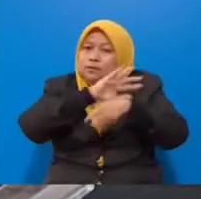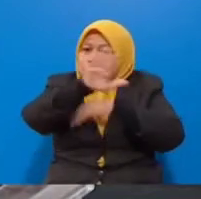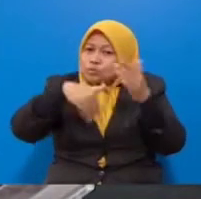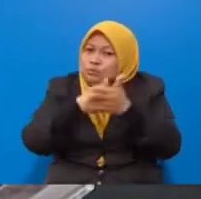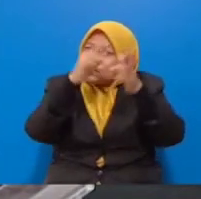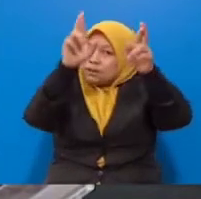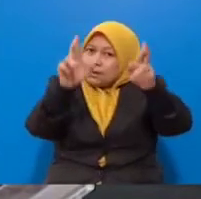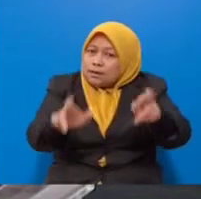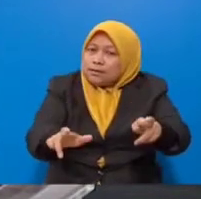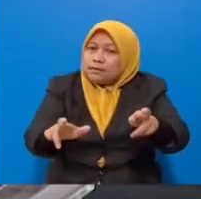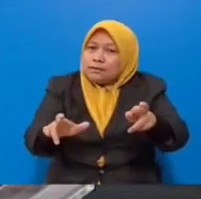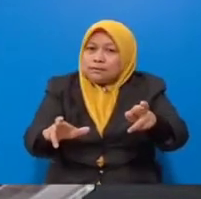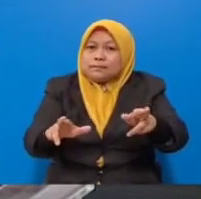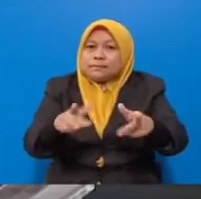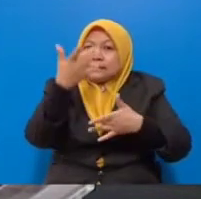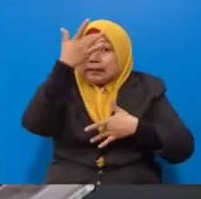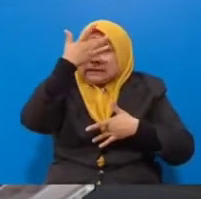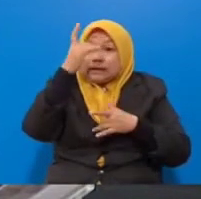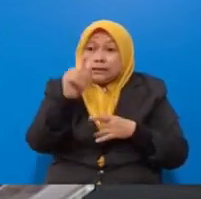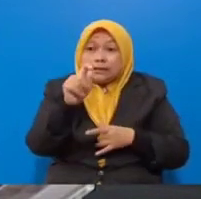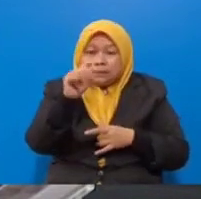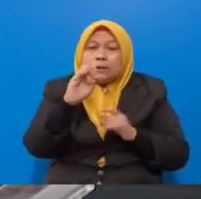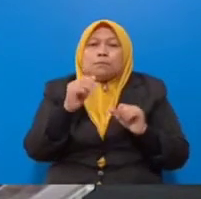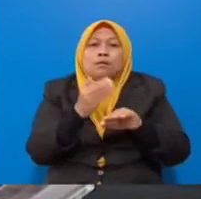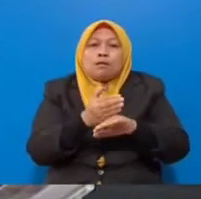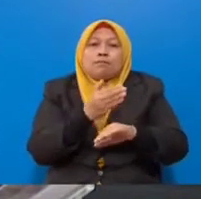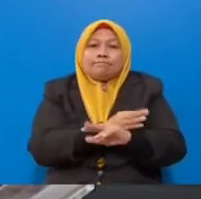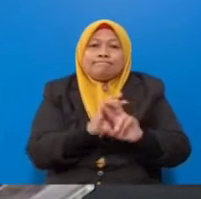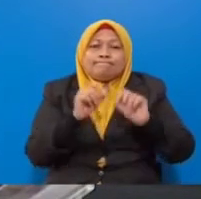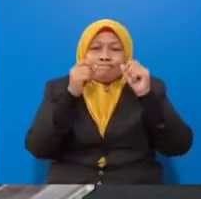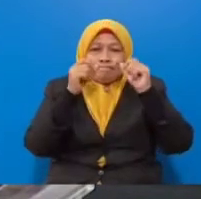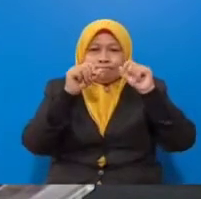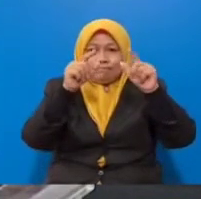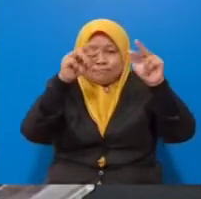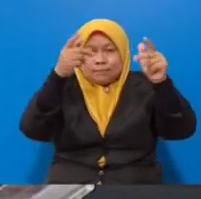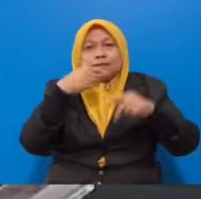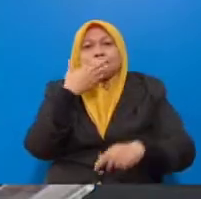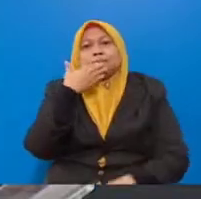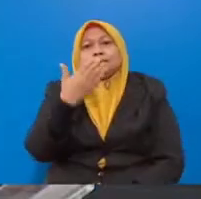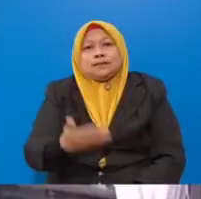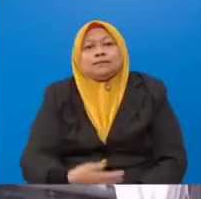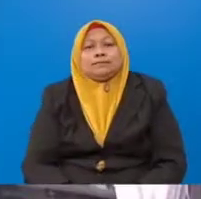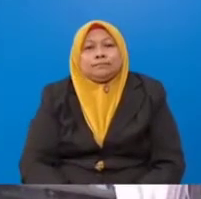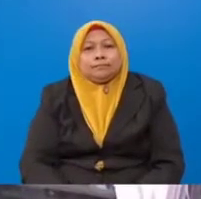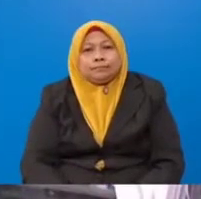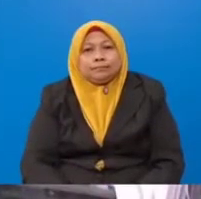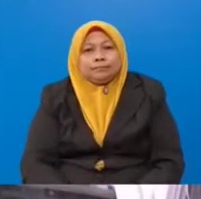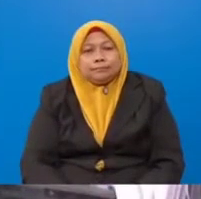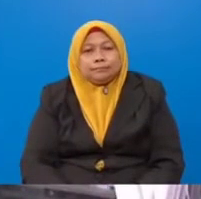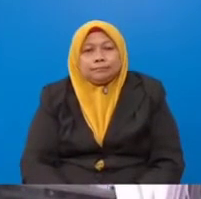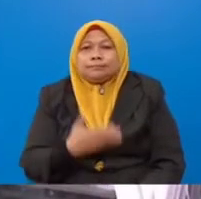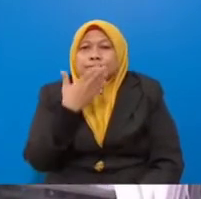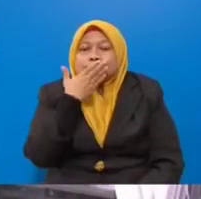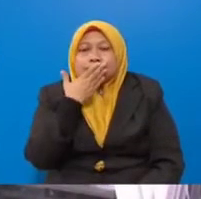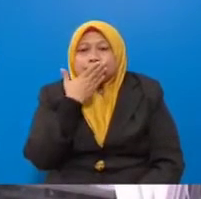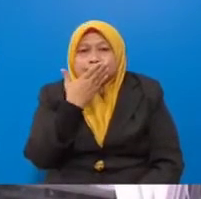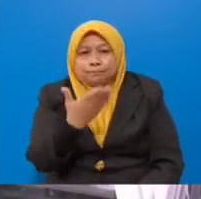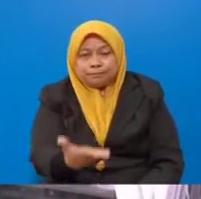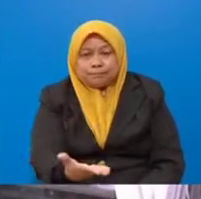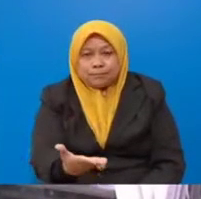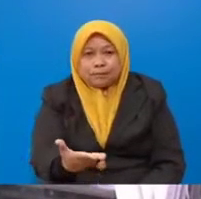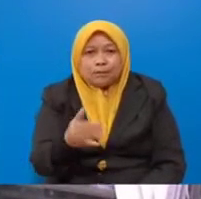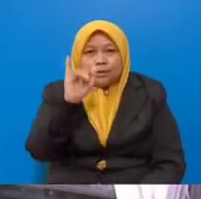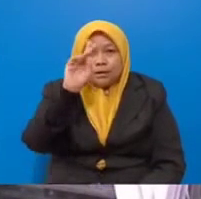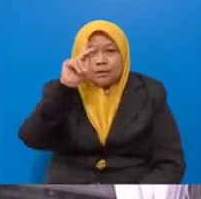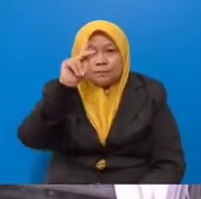masyarakat bagaikan penyakit.tb akan meningkat sekian terima kasih di Steam kasih